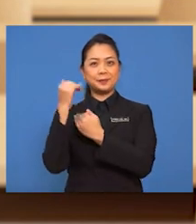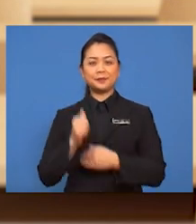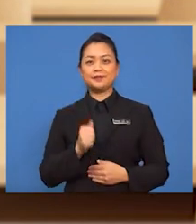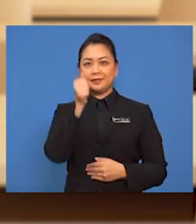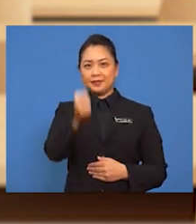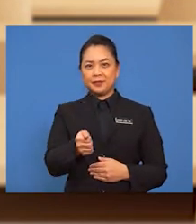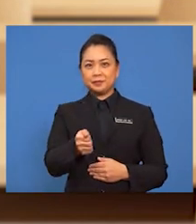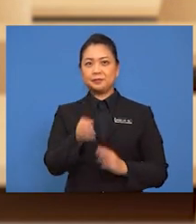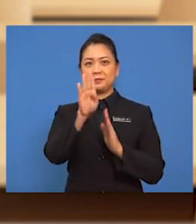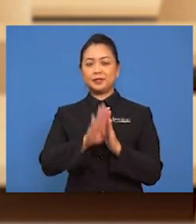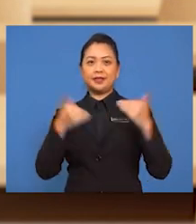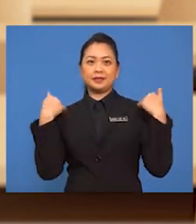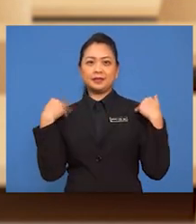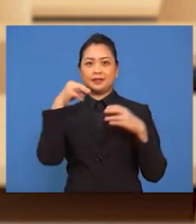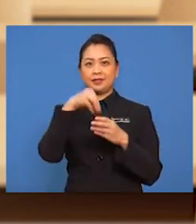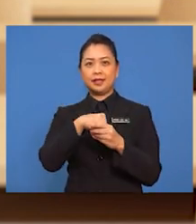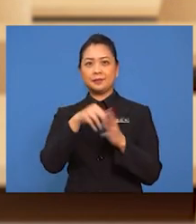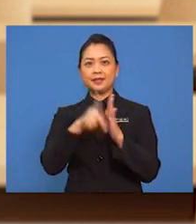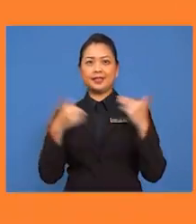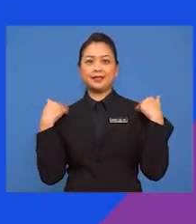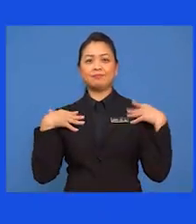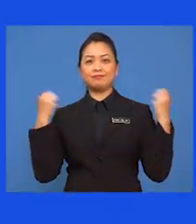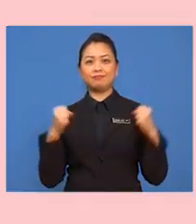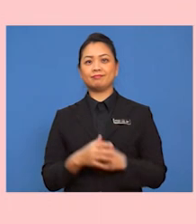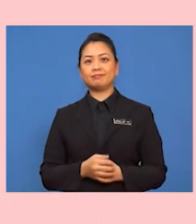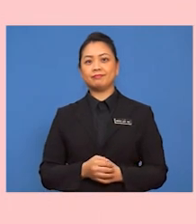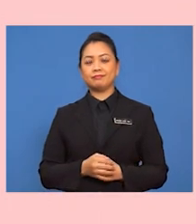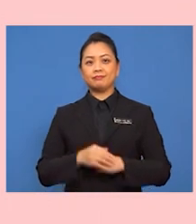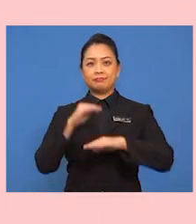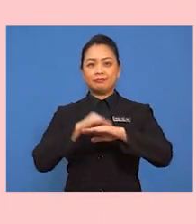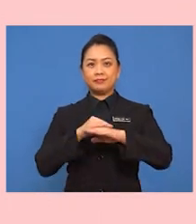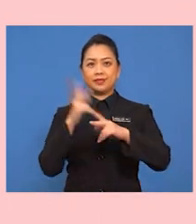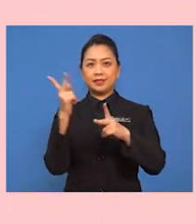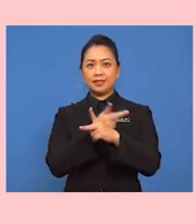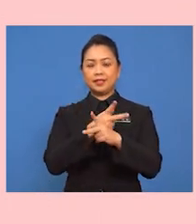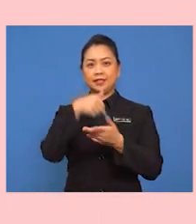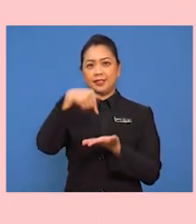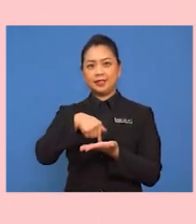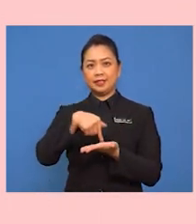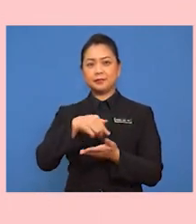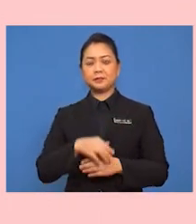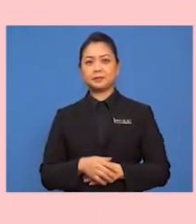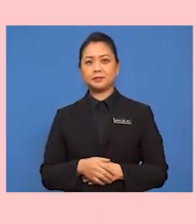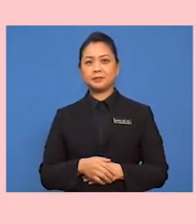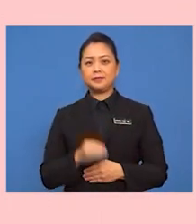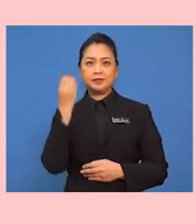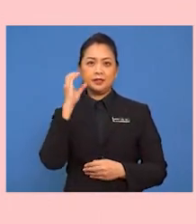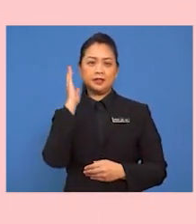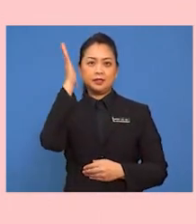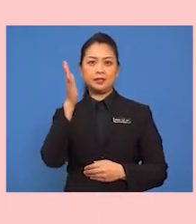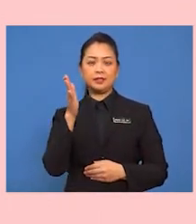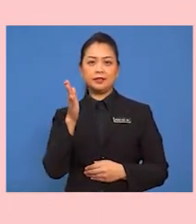berada dalam keadaan sihat. Pada sesi pembelajaran hari ini, kita